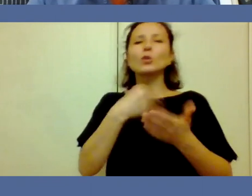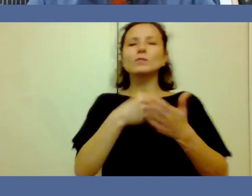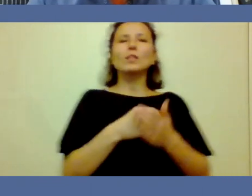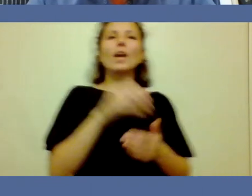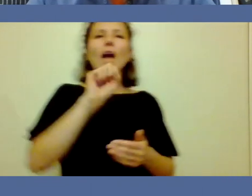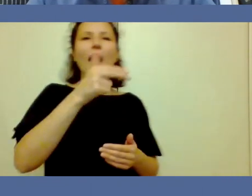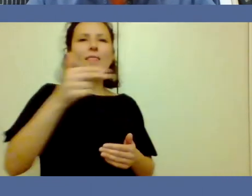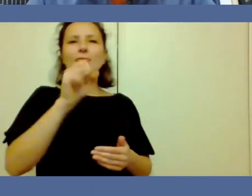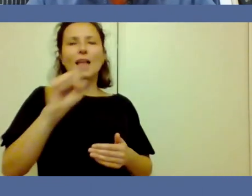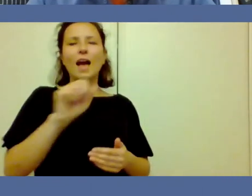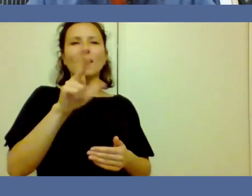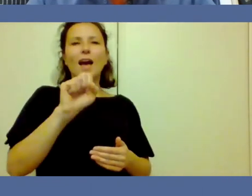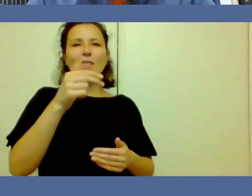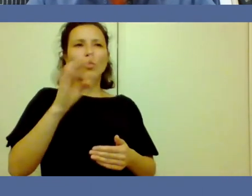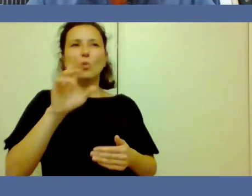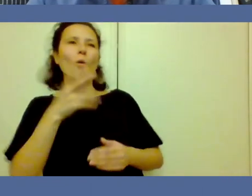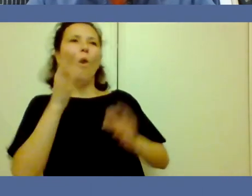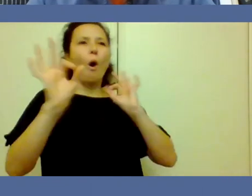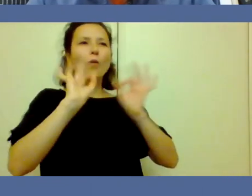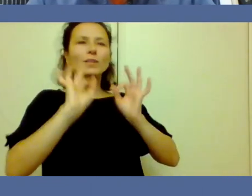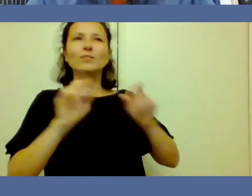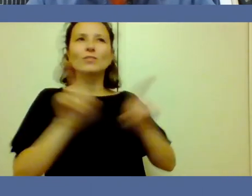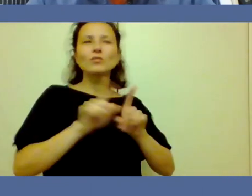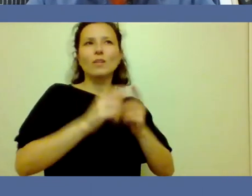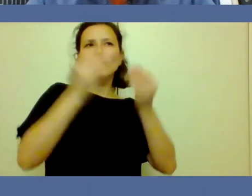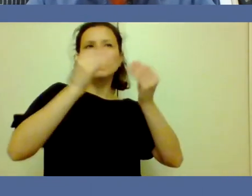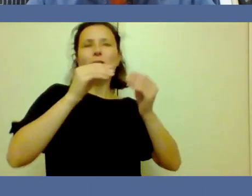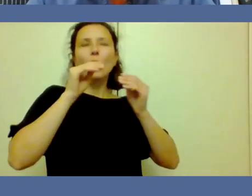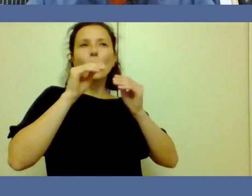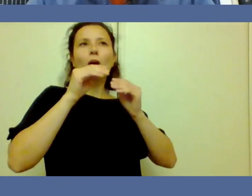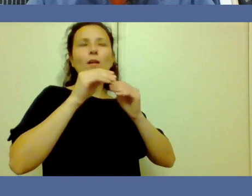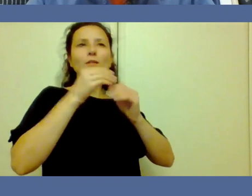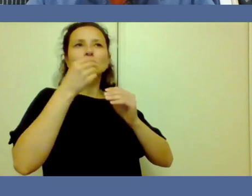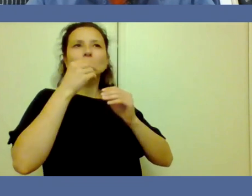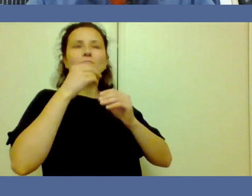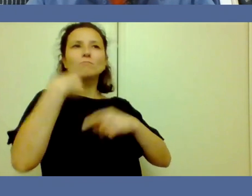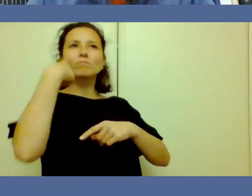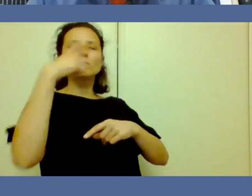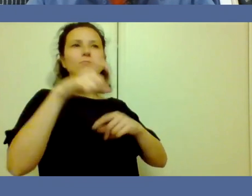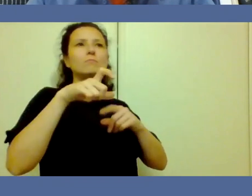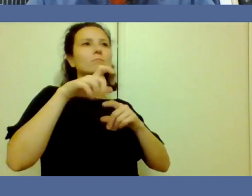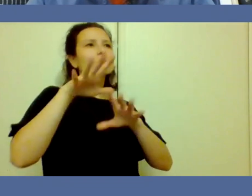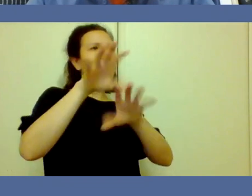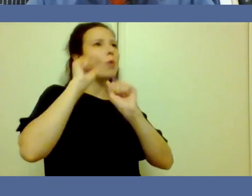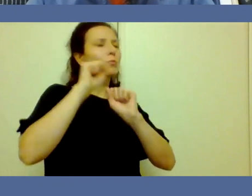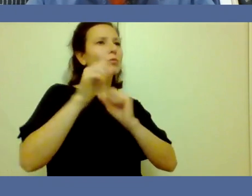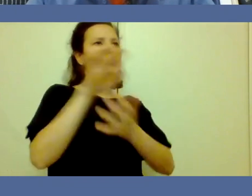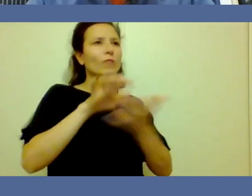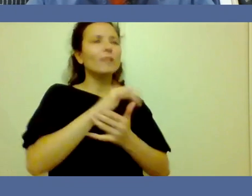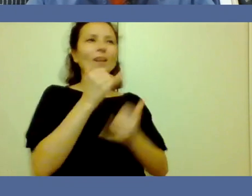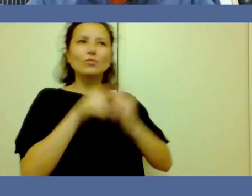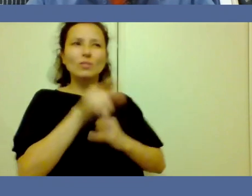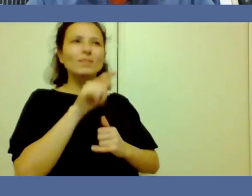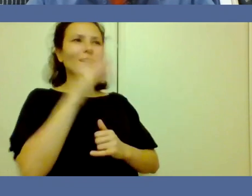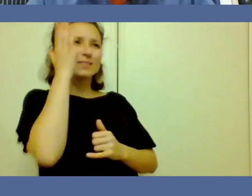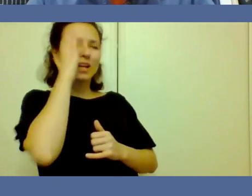i niezwykłą percepcję świata. Jeżeli pani zna tą autorkę, to proszę ją ode mnie pozdrowić i